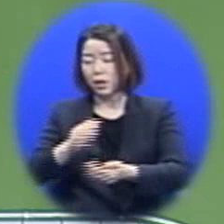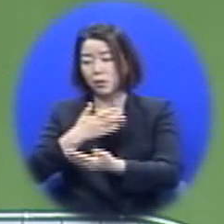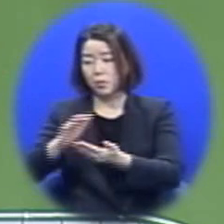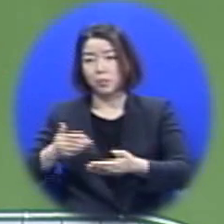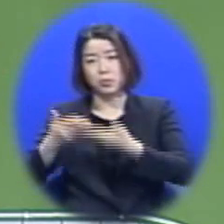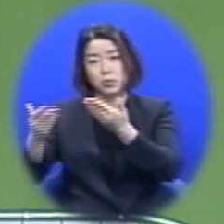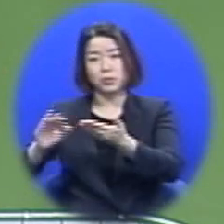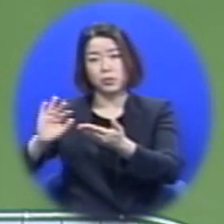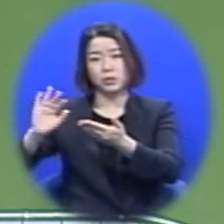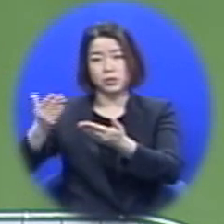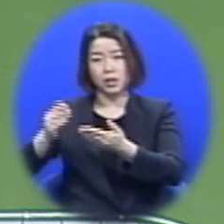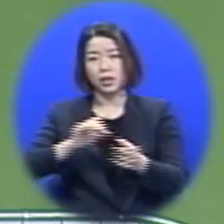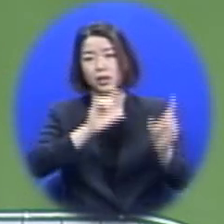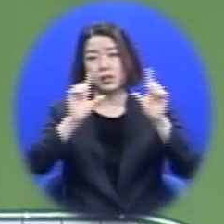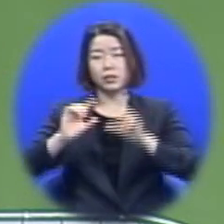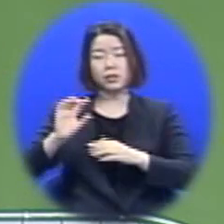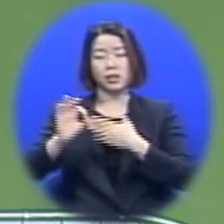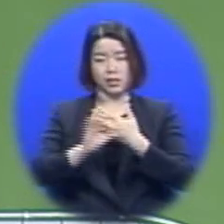되니.